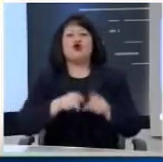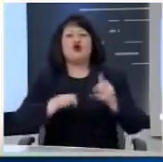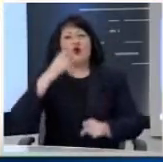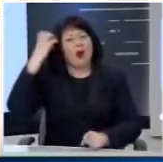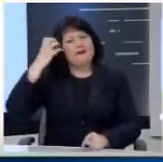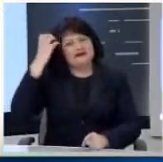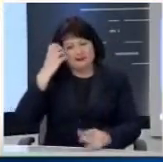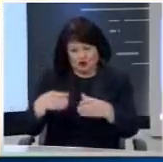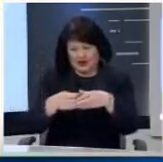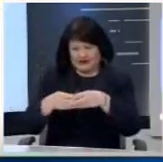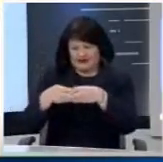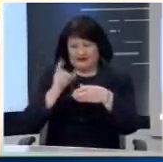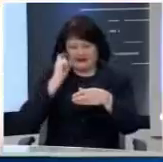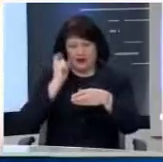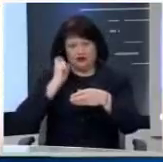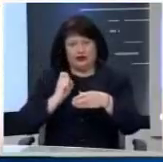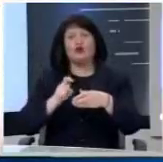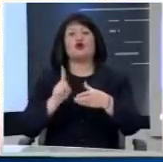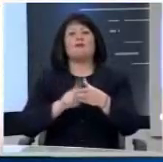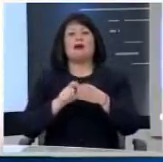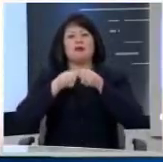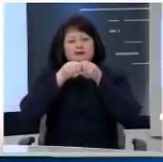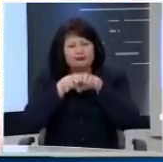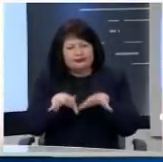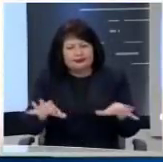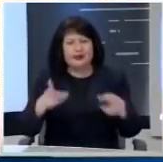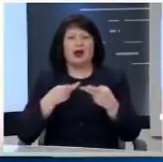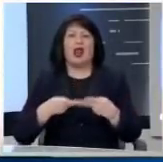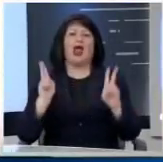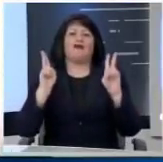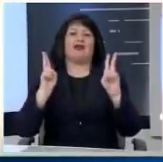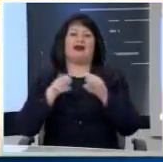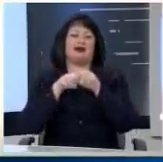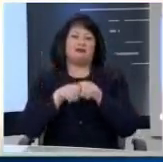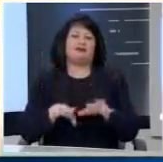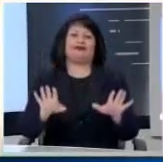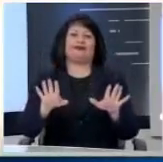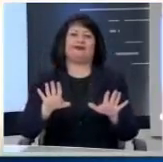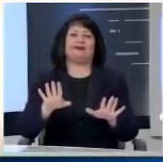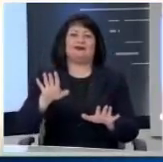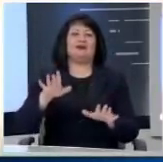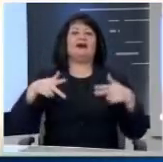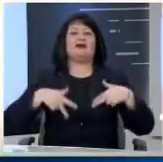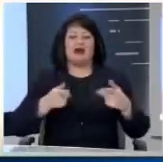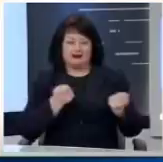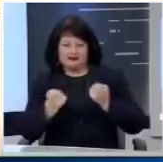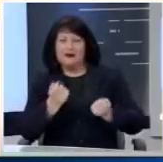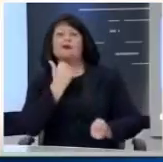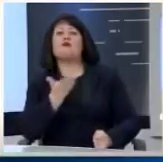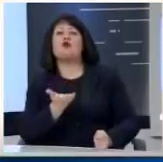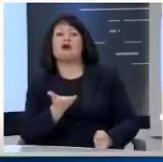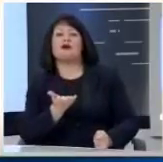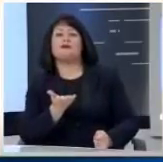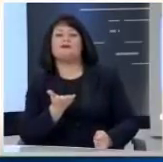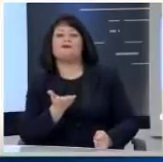διαδοθεί, να εξελιχθεί, να μετασχηματιστεί σε ένα ελεύθερο πεδίο. Ακυδεμόνευτο από την κεντρική εξουσία. Και